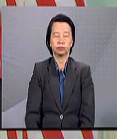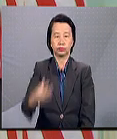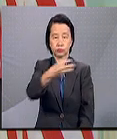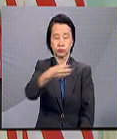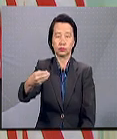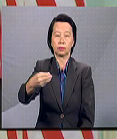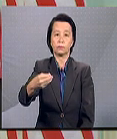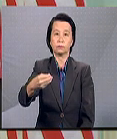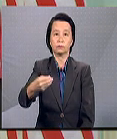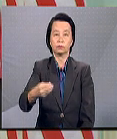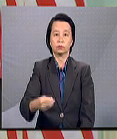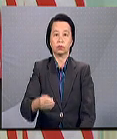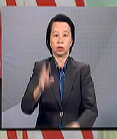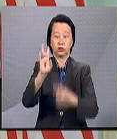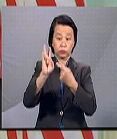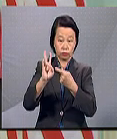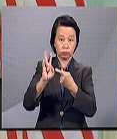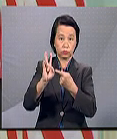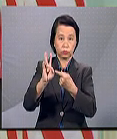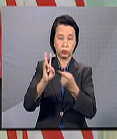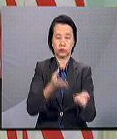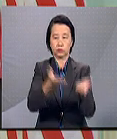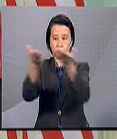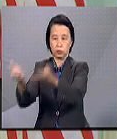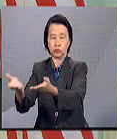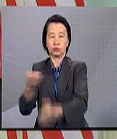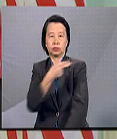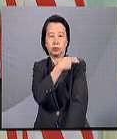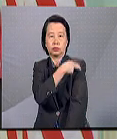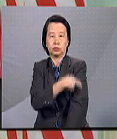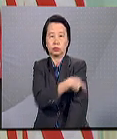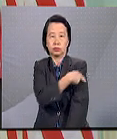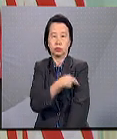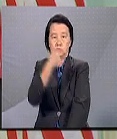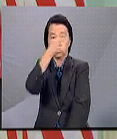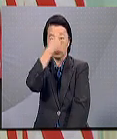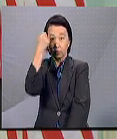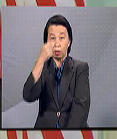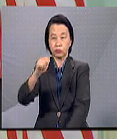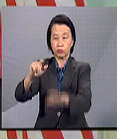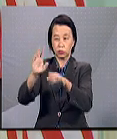Manakala 7 lagi telah dibawa ke hospital kerana